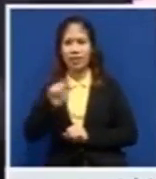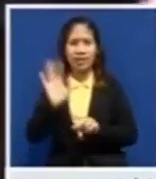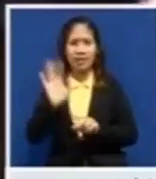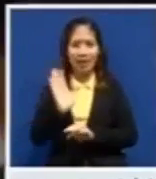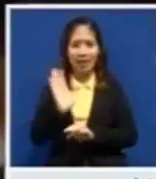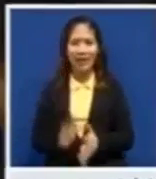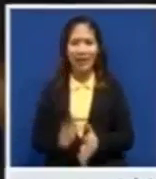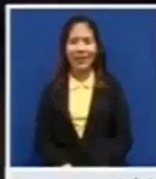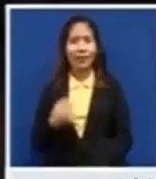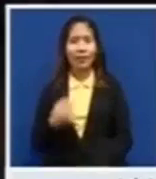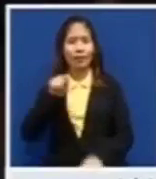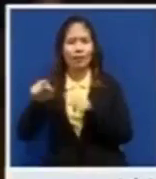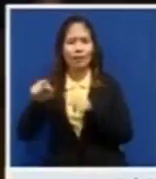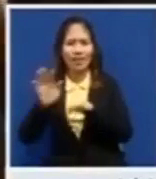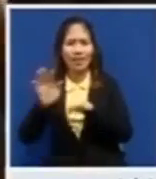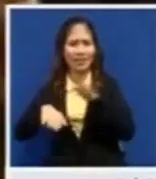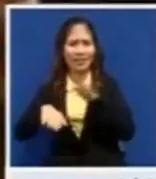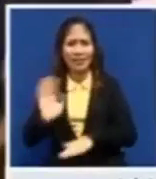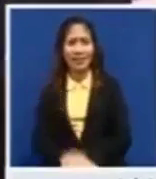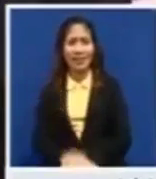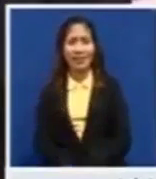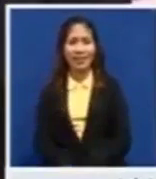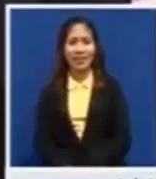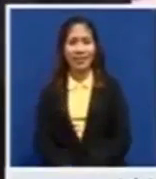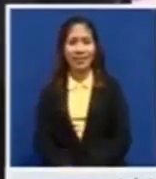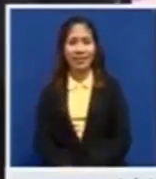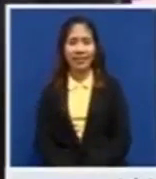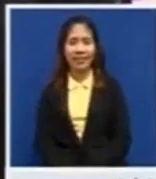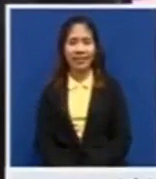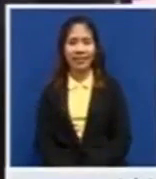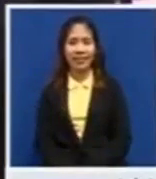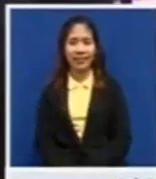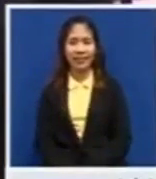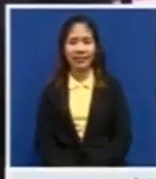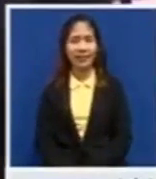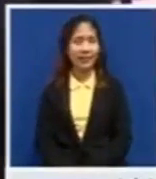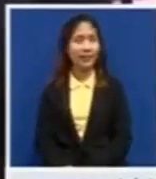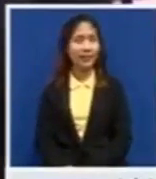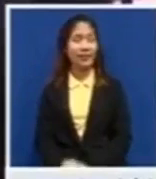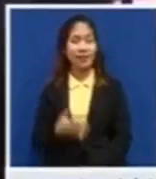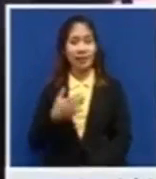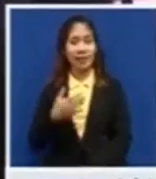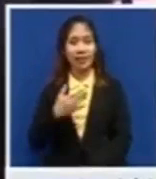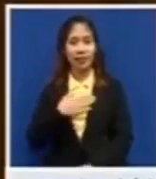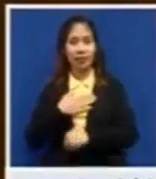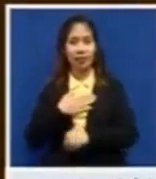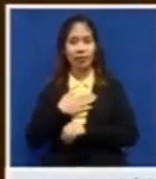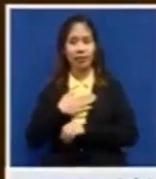อย่าชี้ผม ไม่ได้ชี้นะครับ ฮะ ผมไม่ได้ชี้ครับอ ย่าชี้ผมผมรู้จักพูดกับประธาน